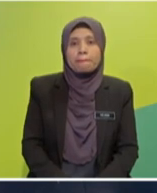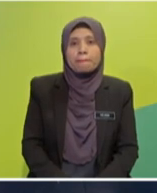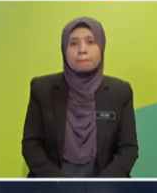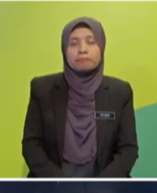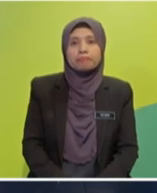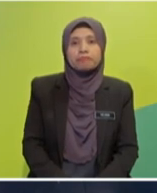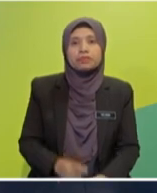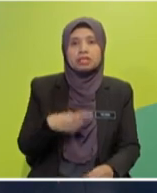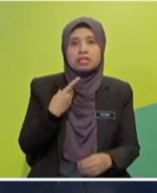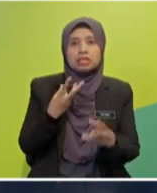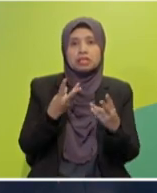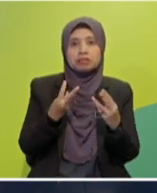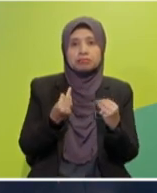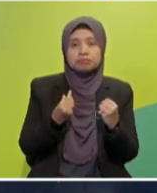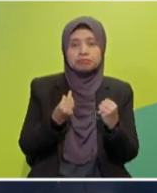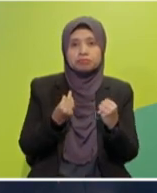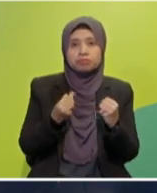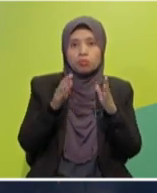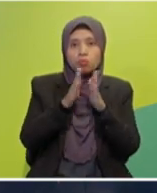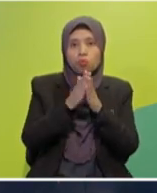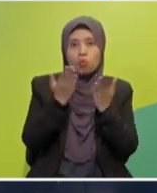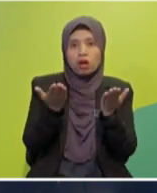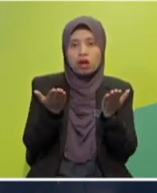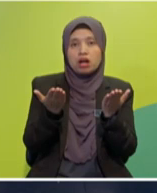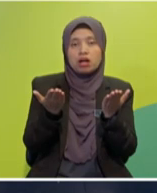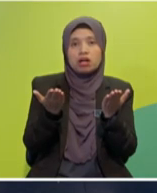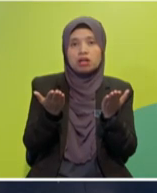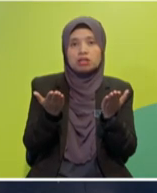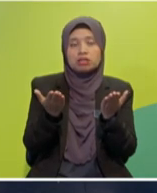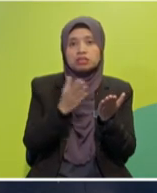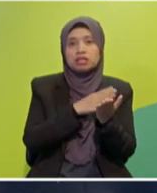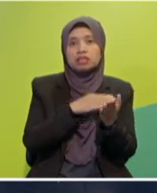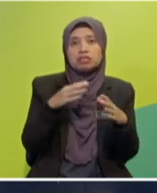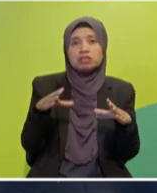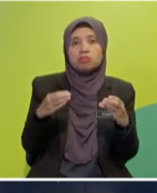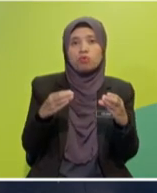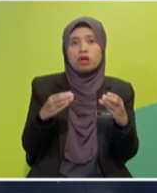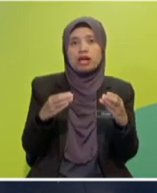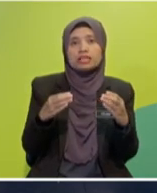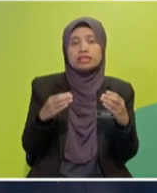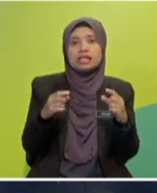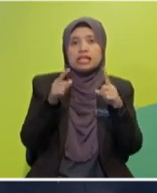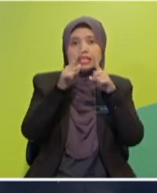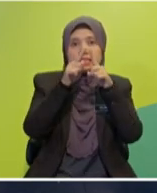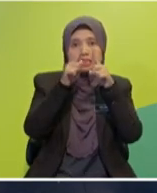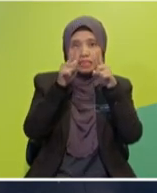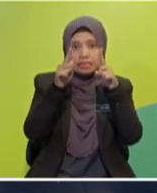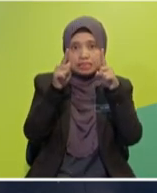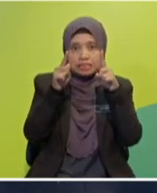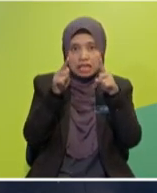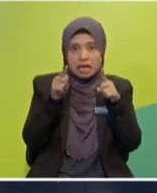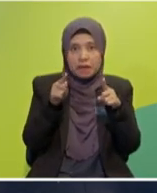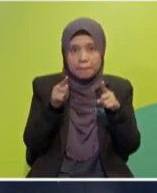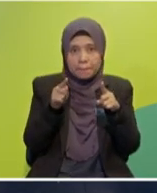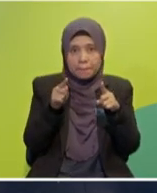Jadi, kita nak ni bukakan dan buat apa dia punya ni? Segi empat tepat yang kecil lagi. Seperti tadi, cikgu.